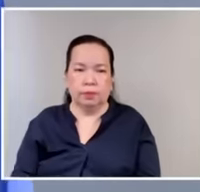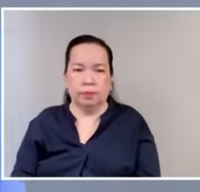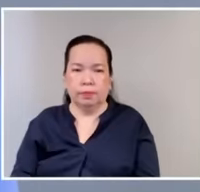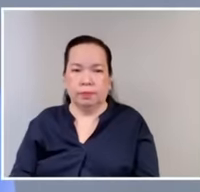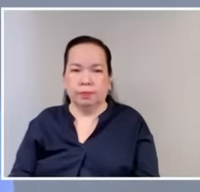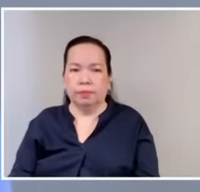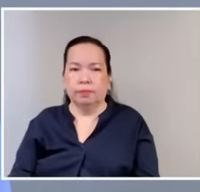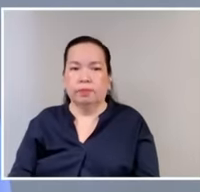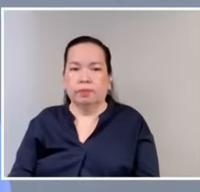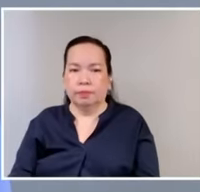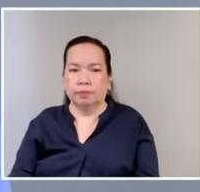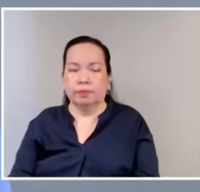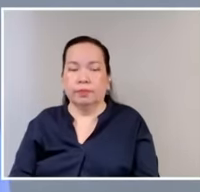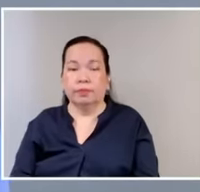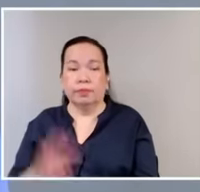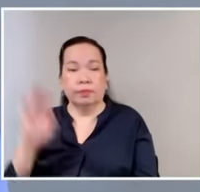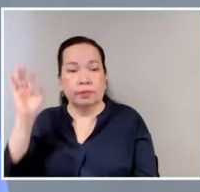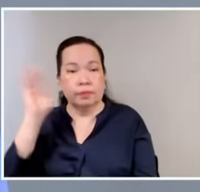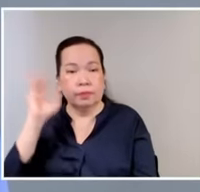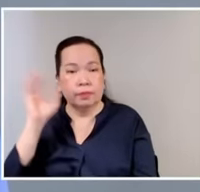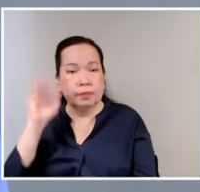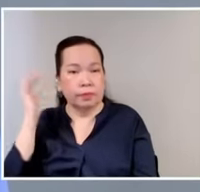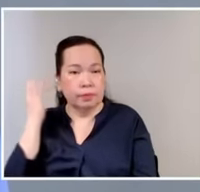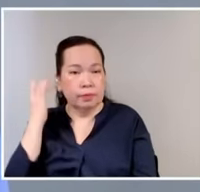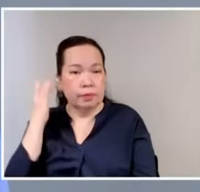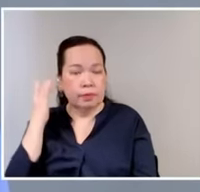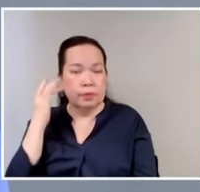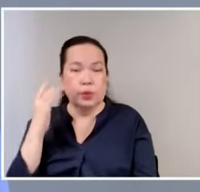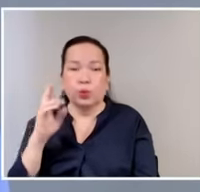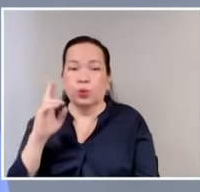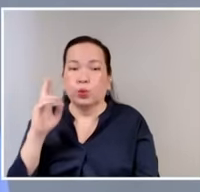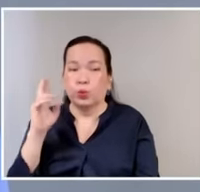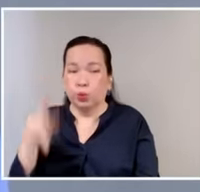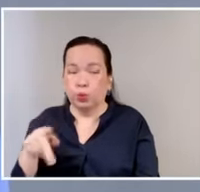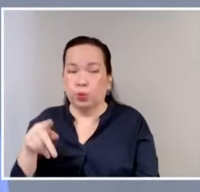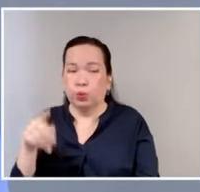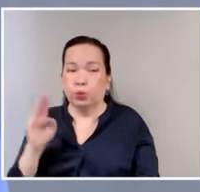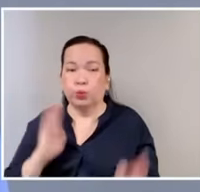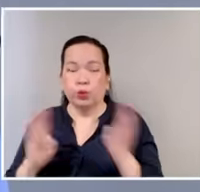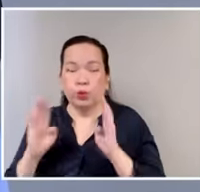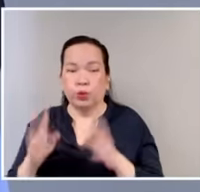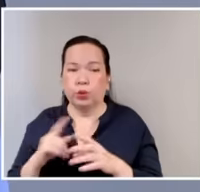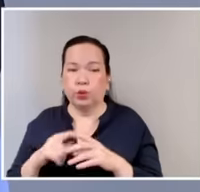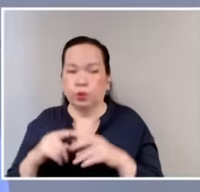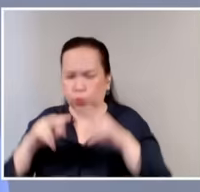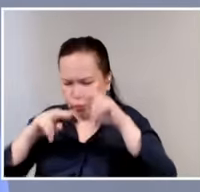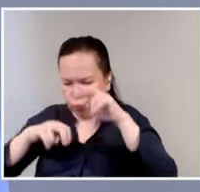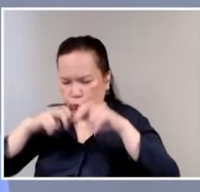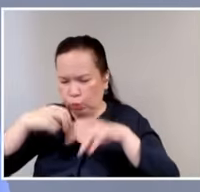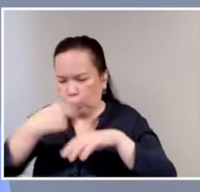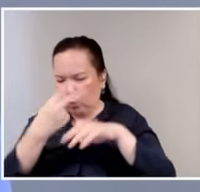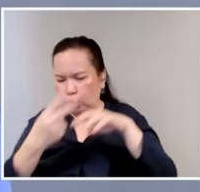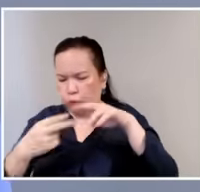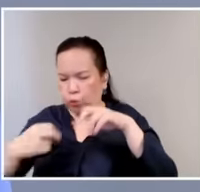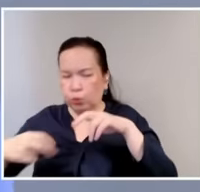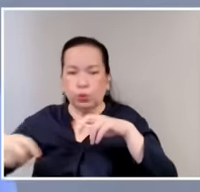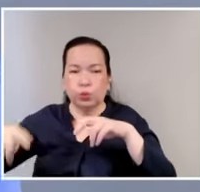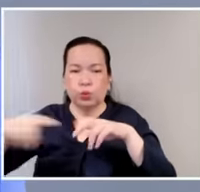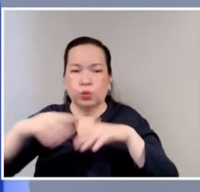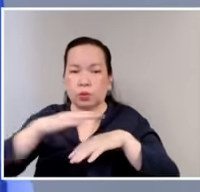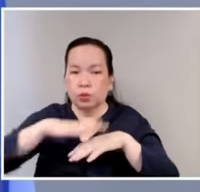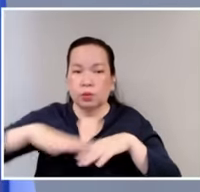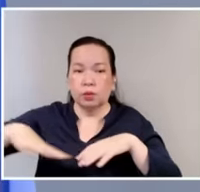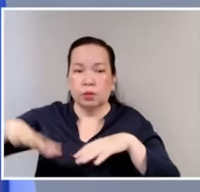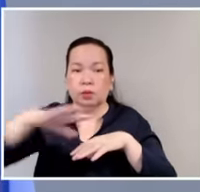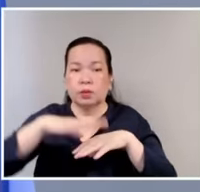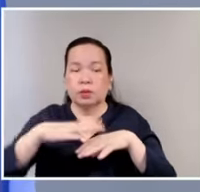Kakaibang tunog po naman ang narinig ng mga UP biologists na nagsasagawa ng pagsusuri sa Sandy K3 noong Sabado.